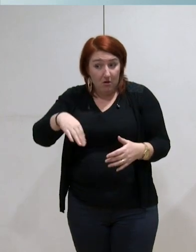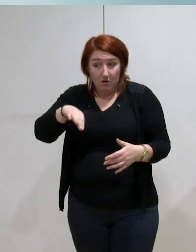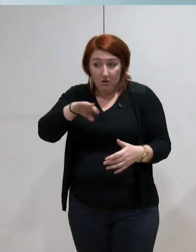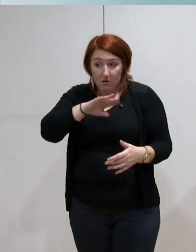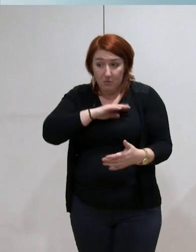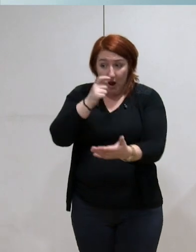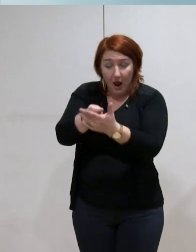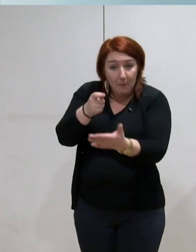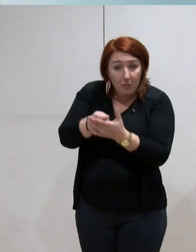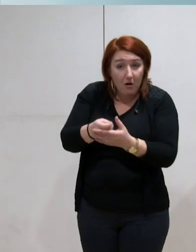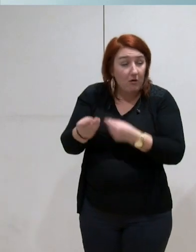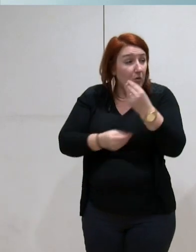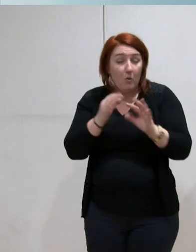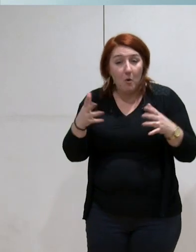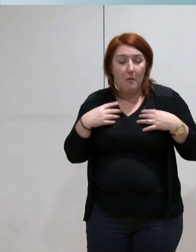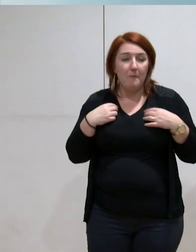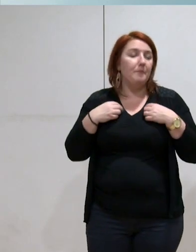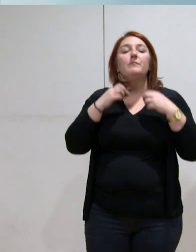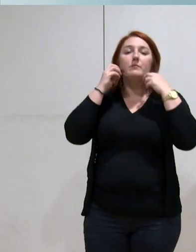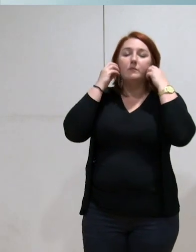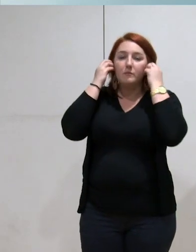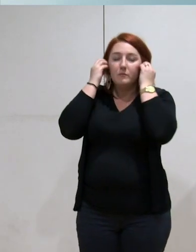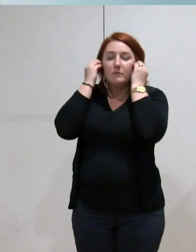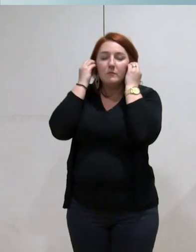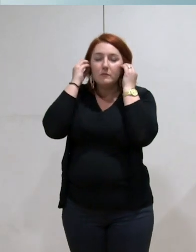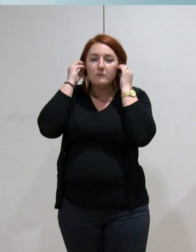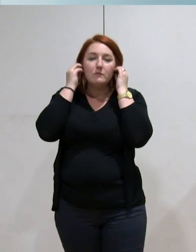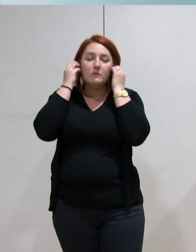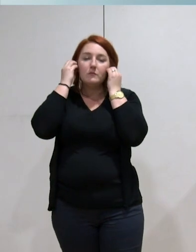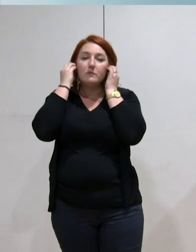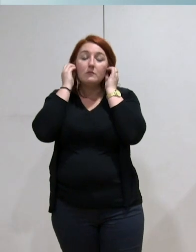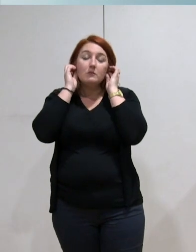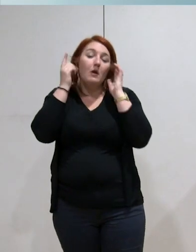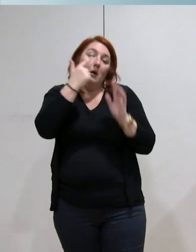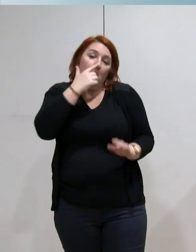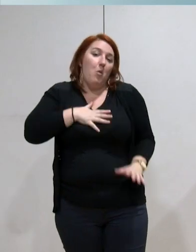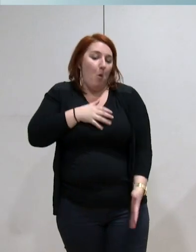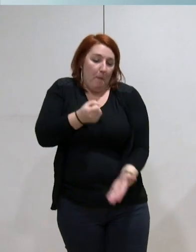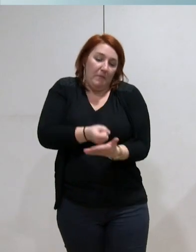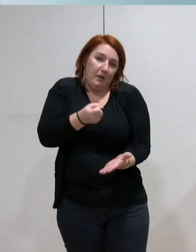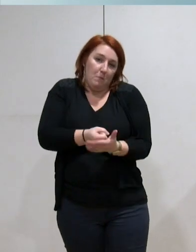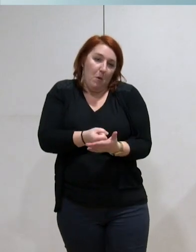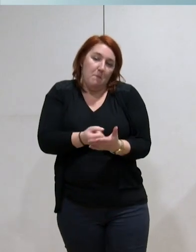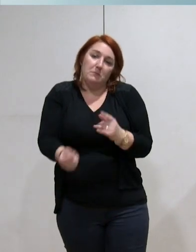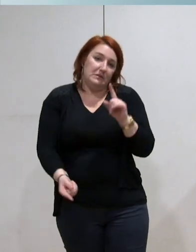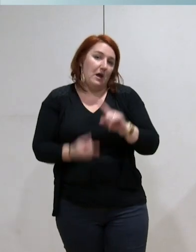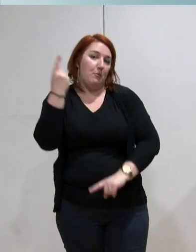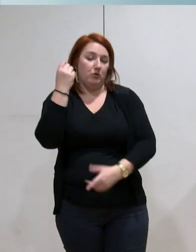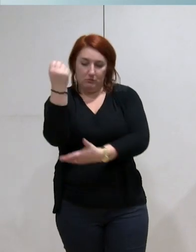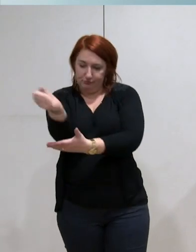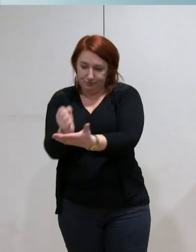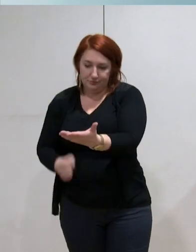municipaux qu'ils auront libérés tout ça aurait mérité d'être inscrit au moins en en